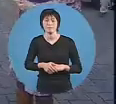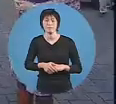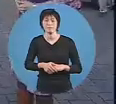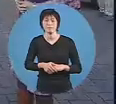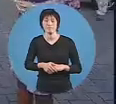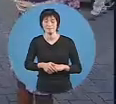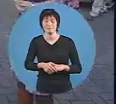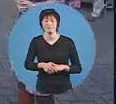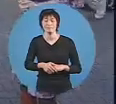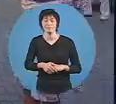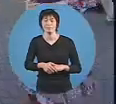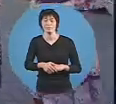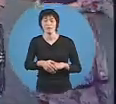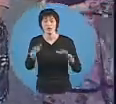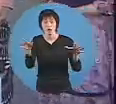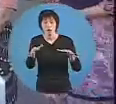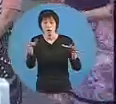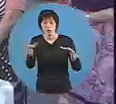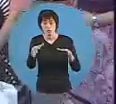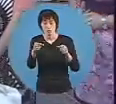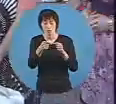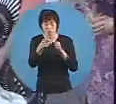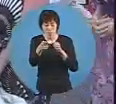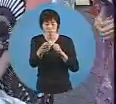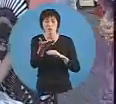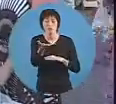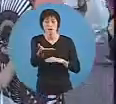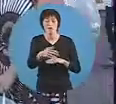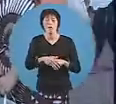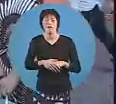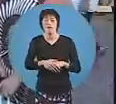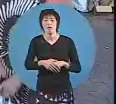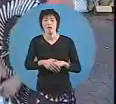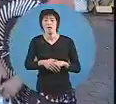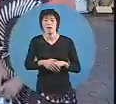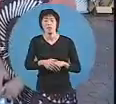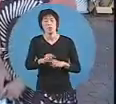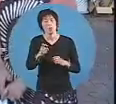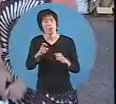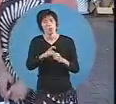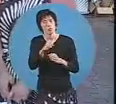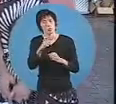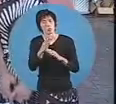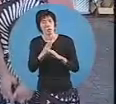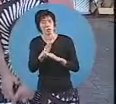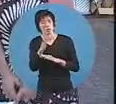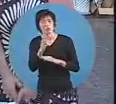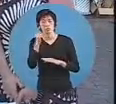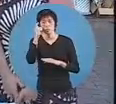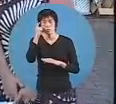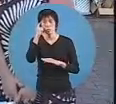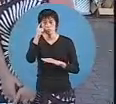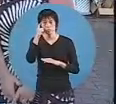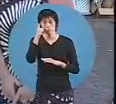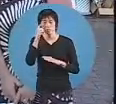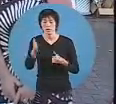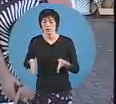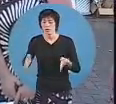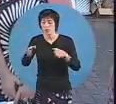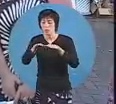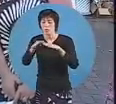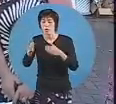もう長くこの集団回収されてるんですか？ もう10年だね、うん、あのこの団地が始まってす